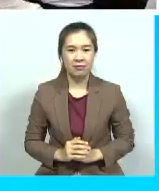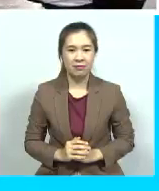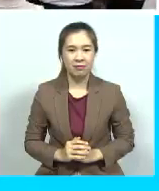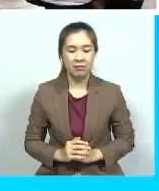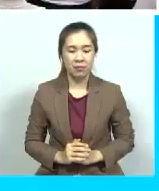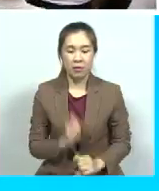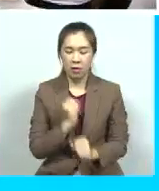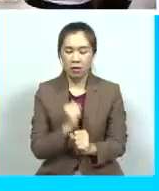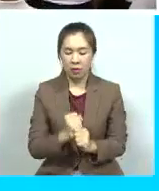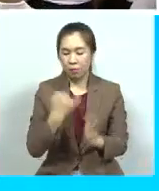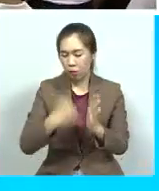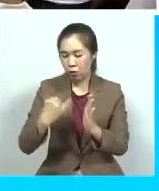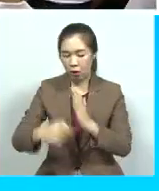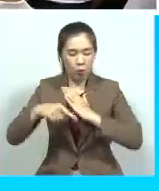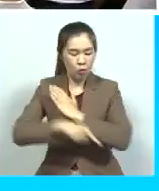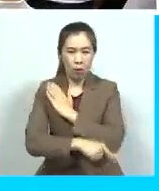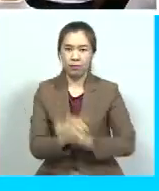ไม่กระทำการทุจริต